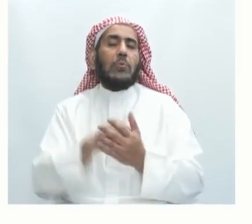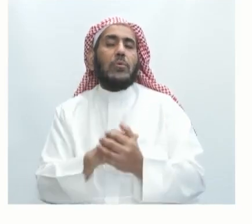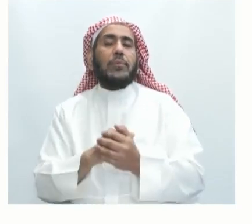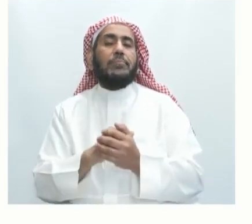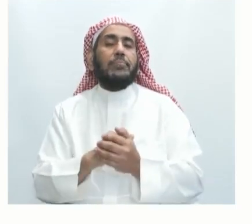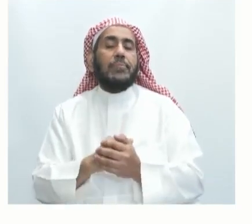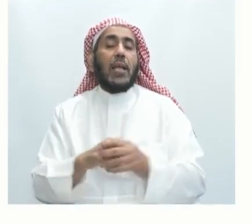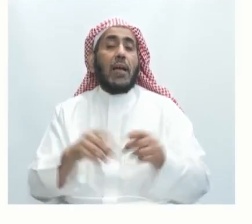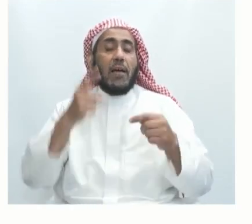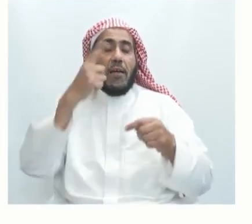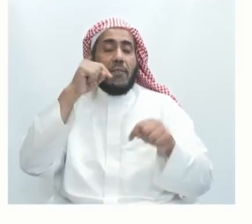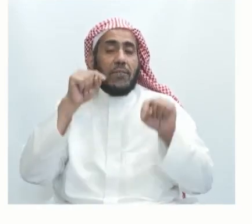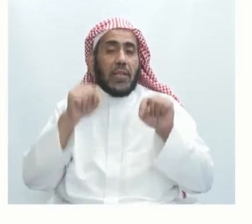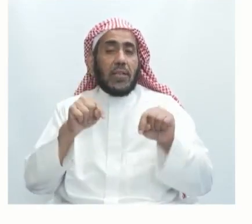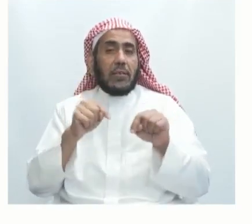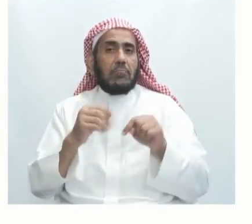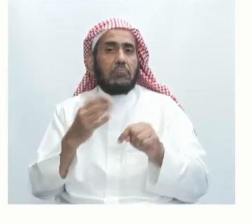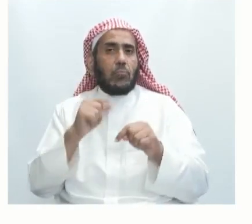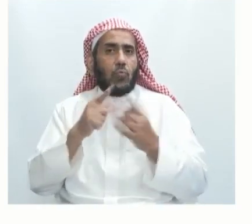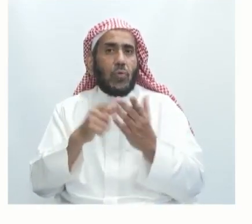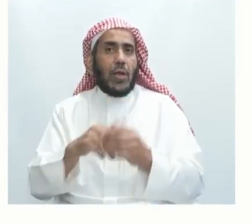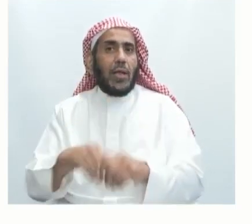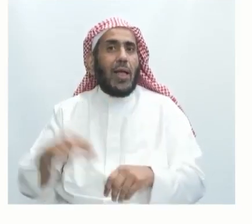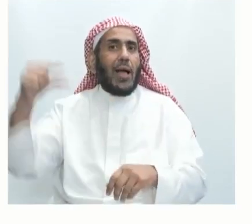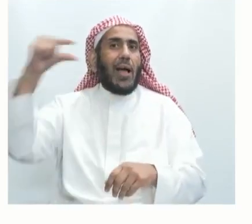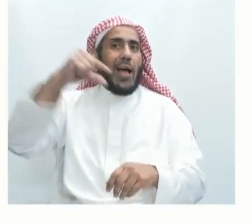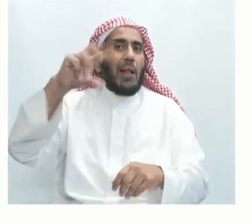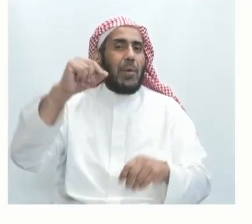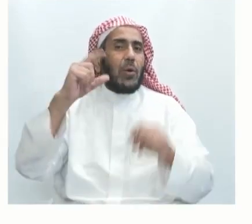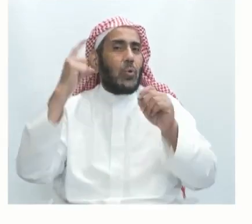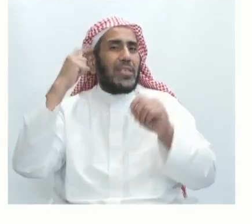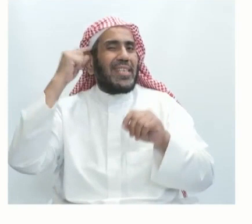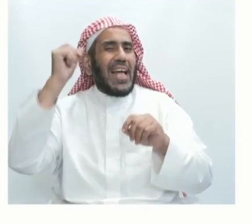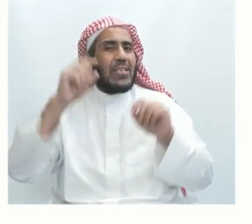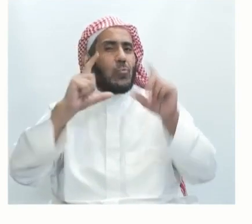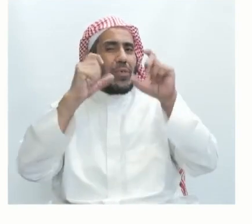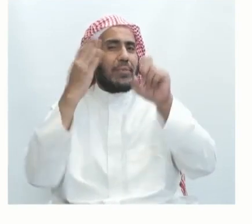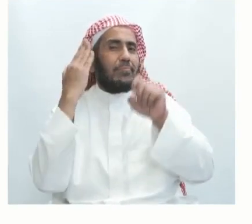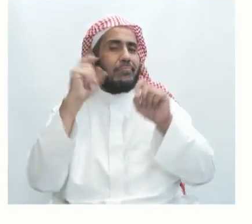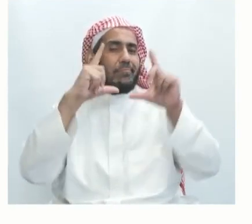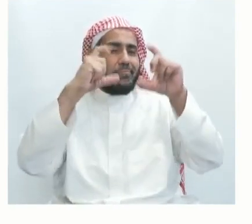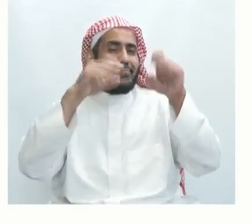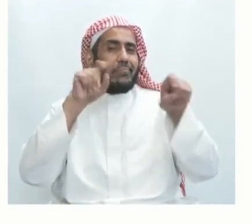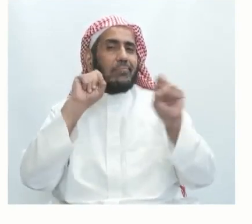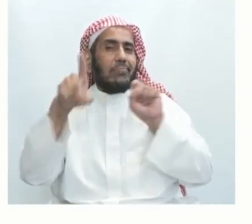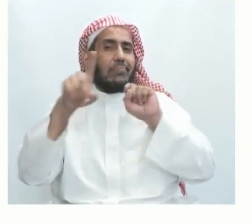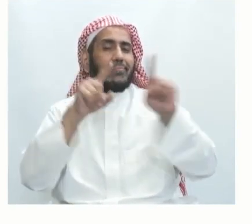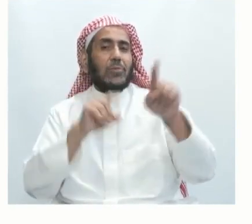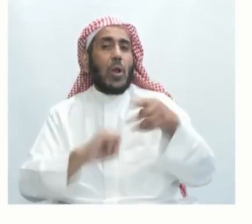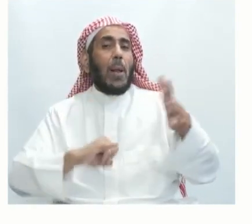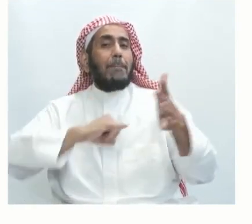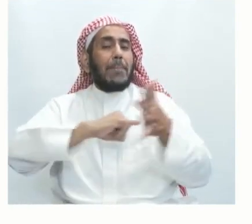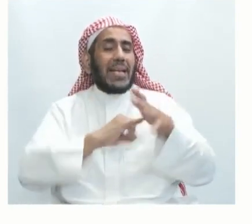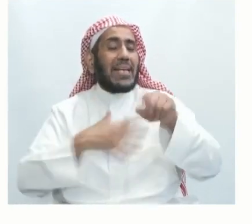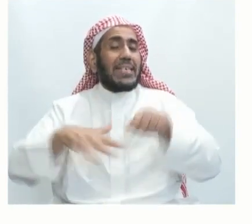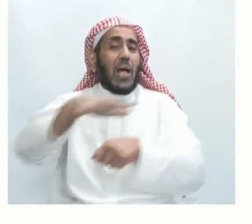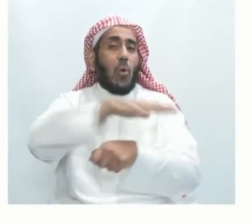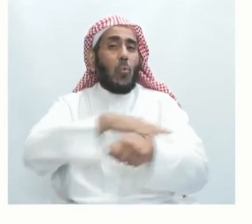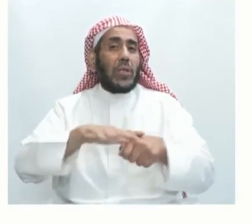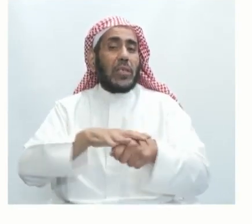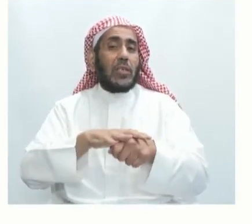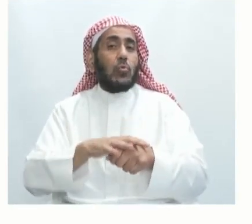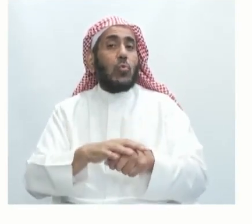فاذا لما ترجع الى هذا الباركود تستطيع الرجوع الى المركز الوطني الوثائق